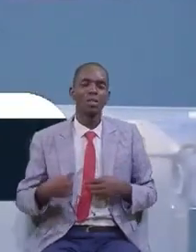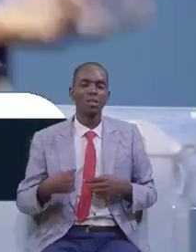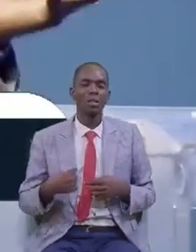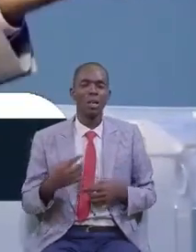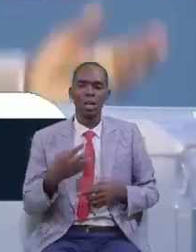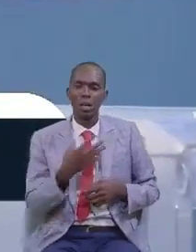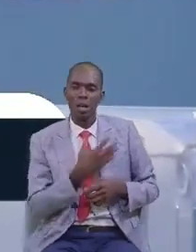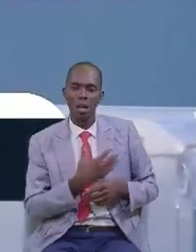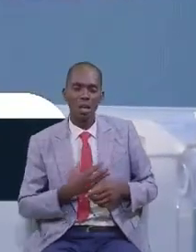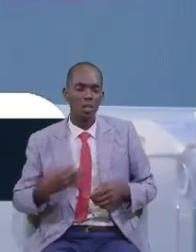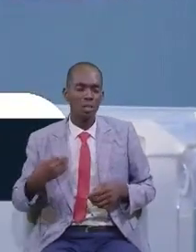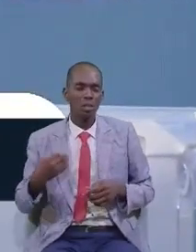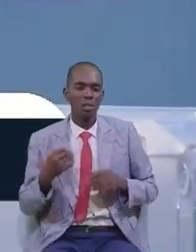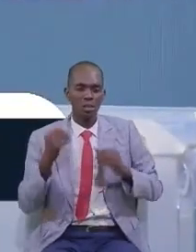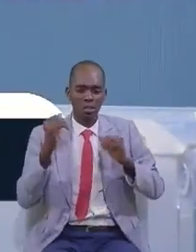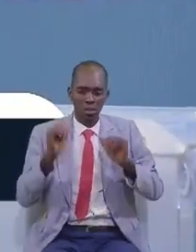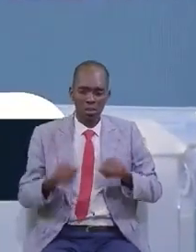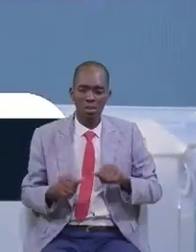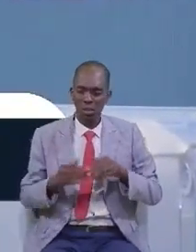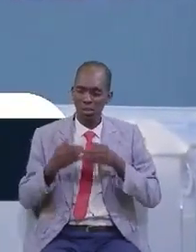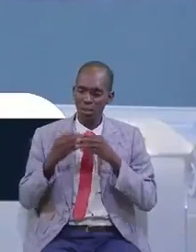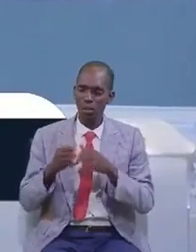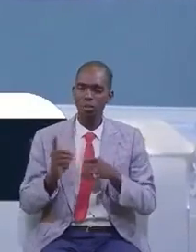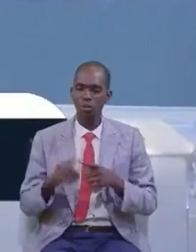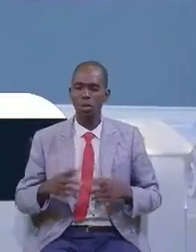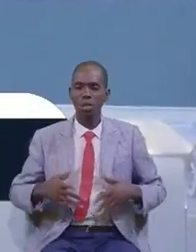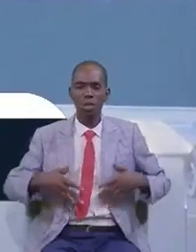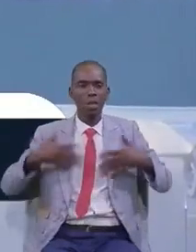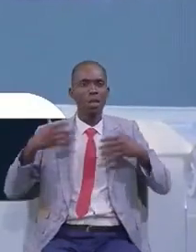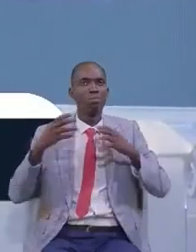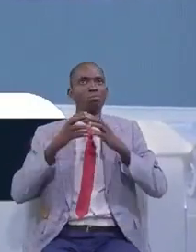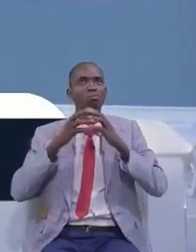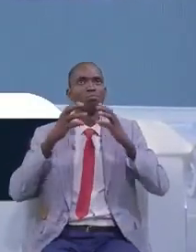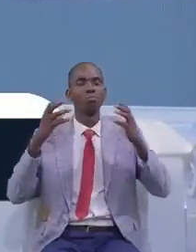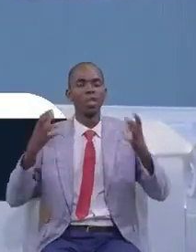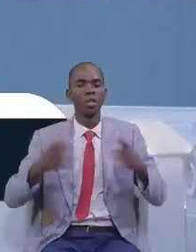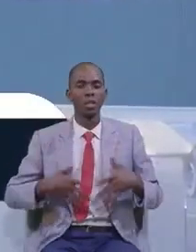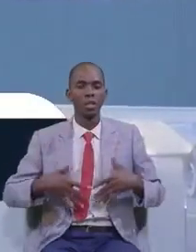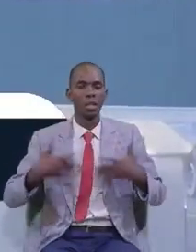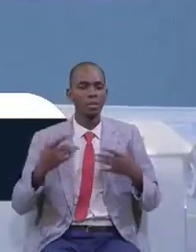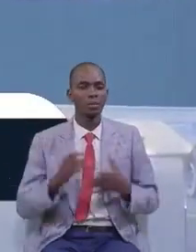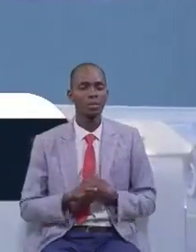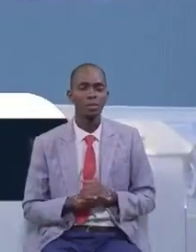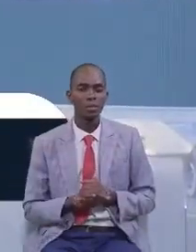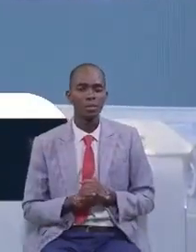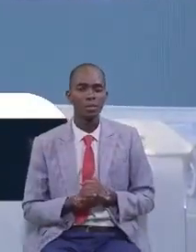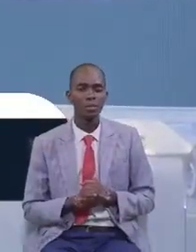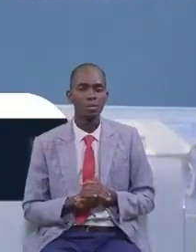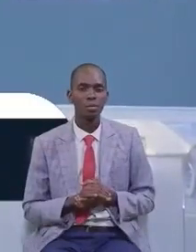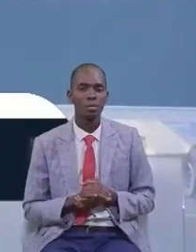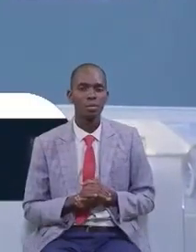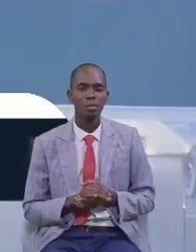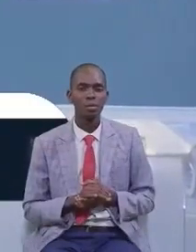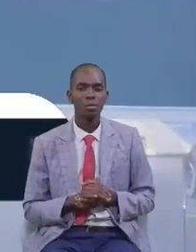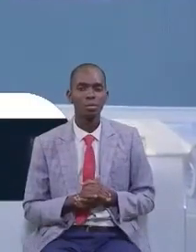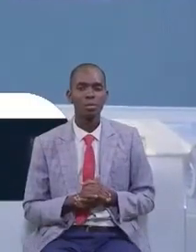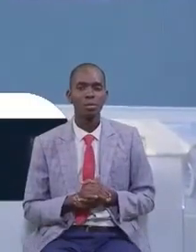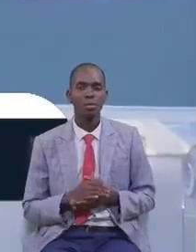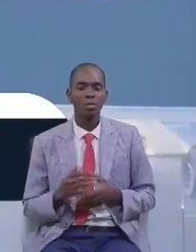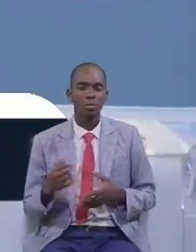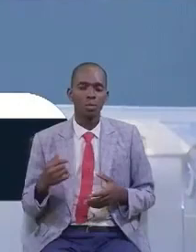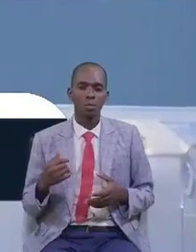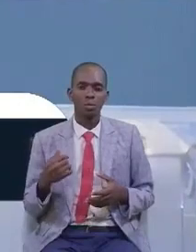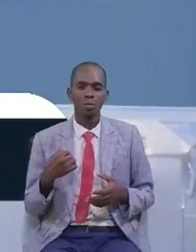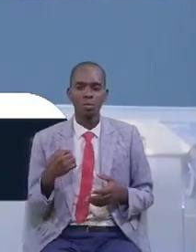lead to life or abundant life. అవి మీ జీవితాన్ని జీవంలో నుంచి అది సమృద్ధిలోనికి తీసుకెళ్తాయి. Death,